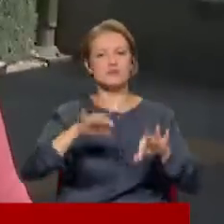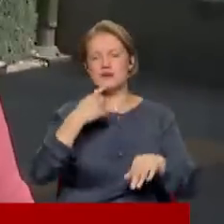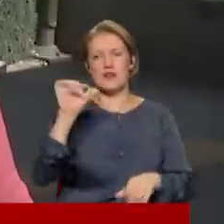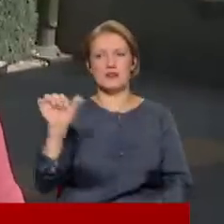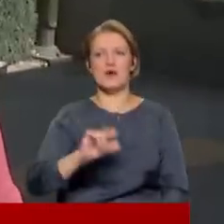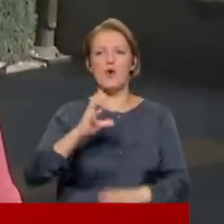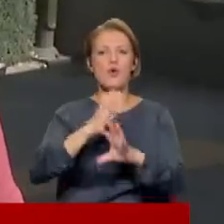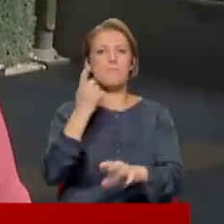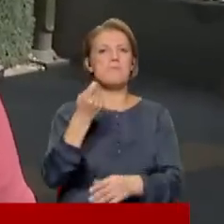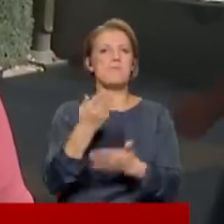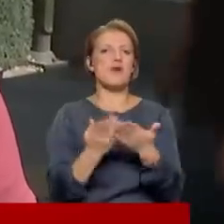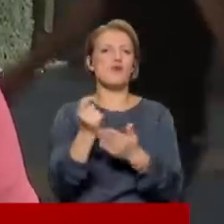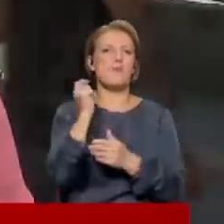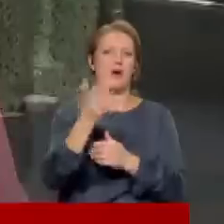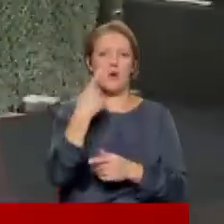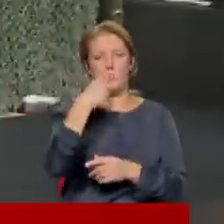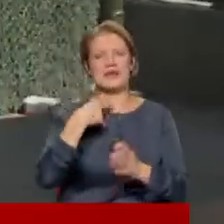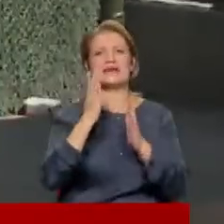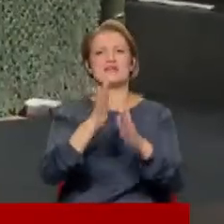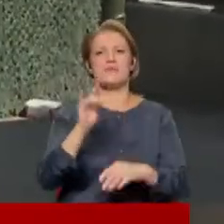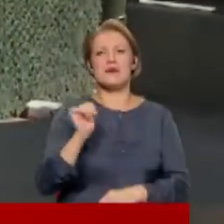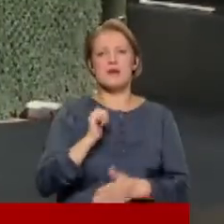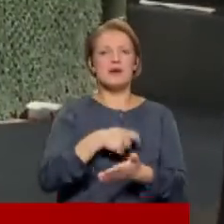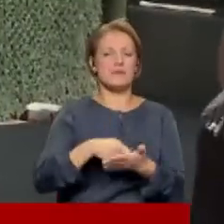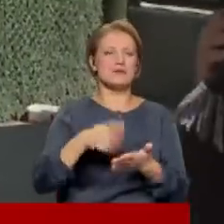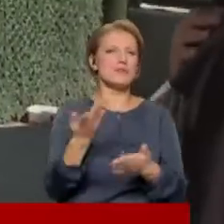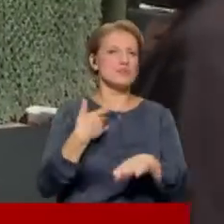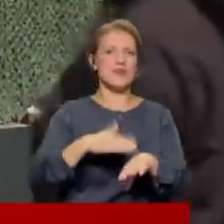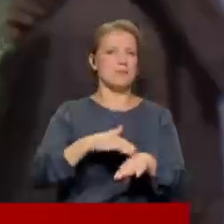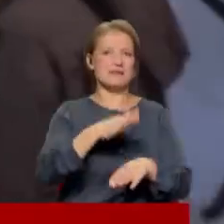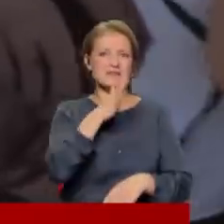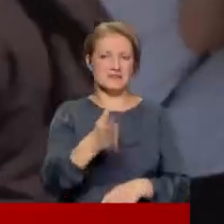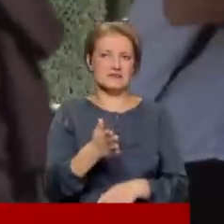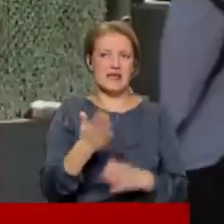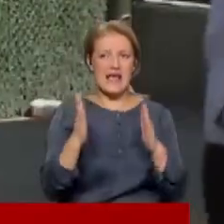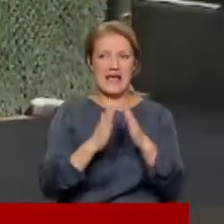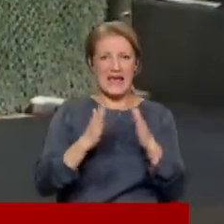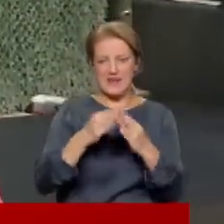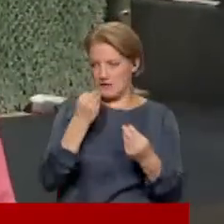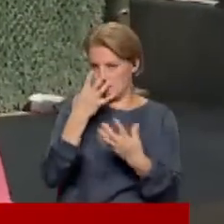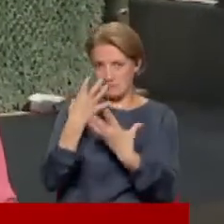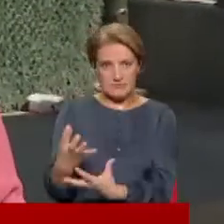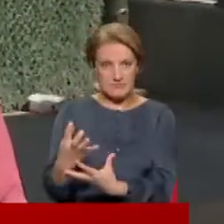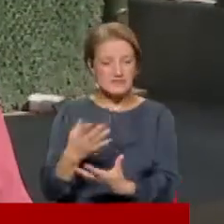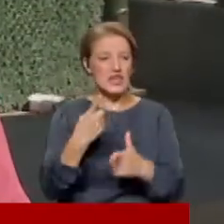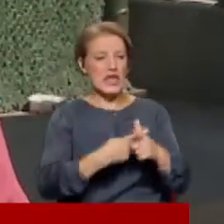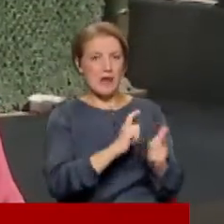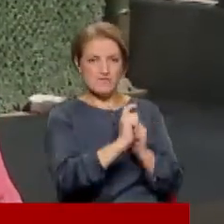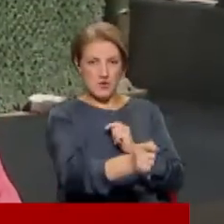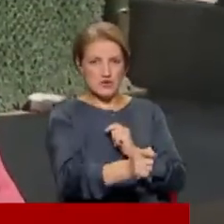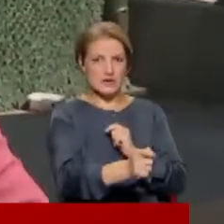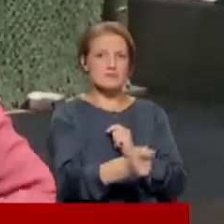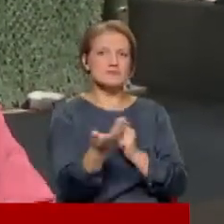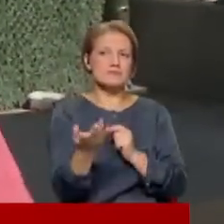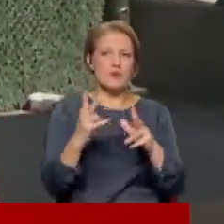Otobüs biletleri çok pahalı. O yüzden gidemedik. Bir asgari ücretle ne yapabilirsiniz ki? Evinizi geçindireceksiniz, kiramı